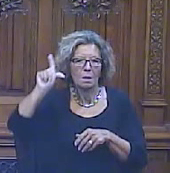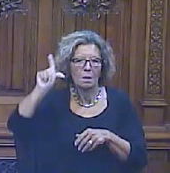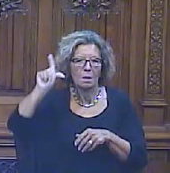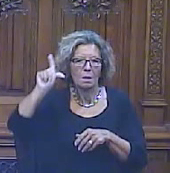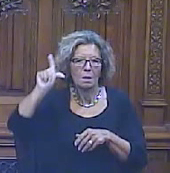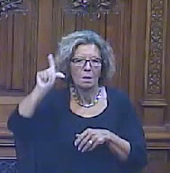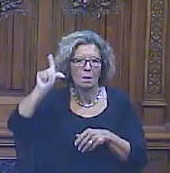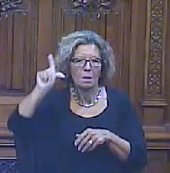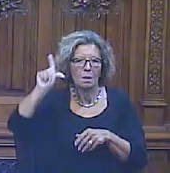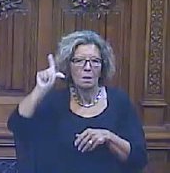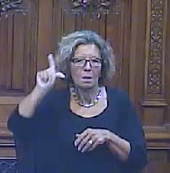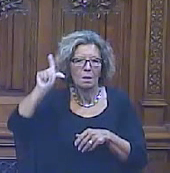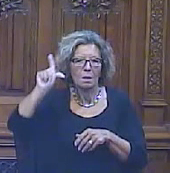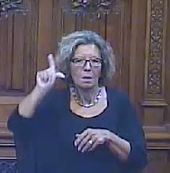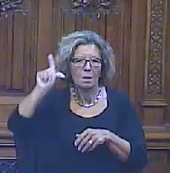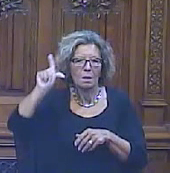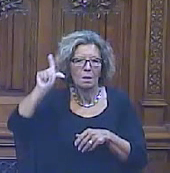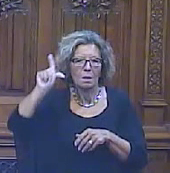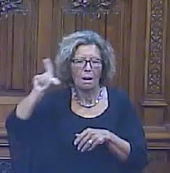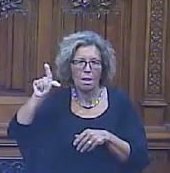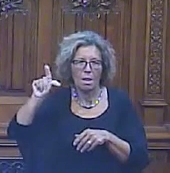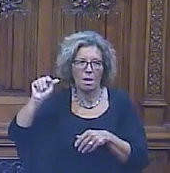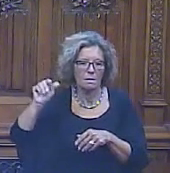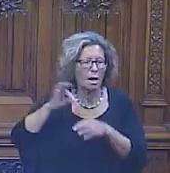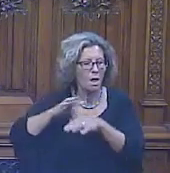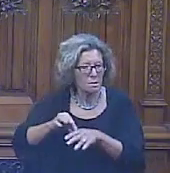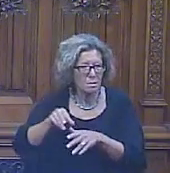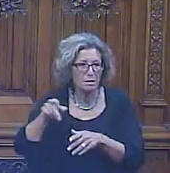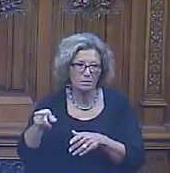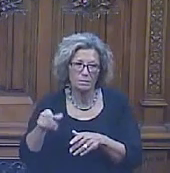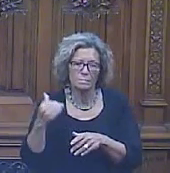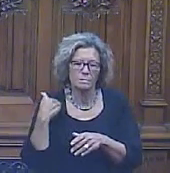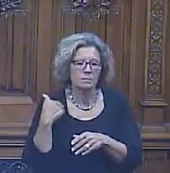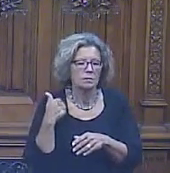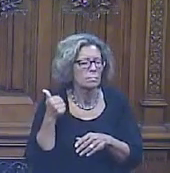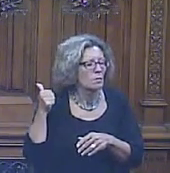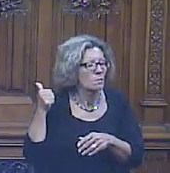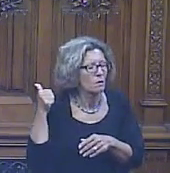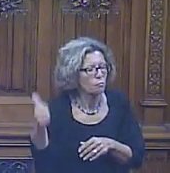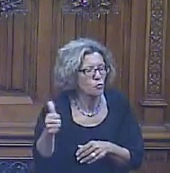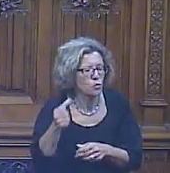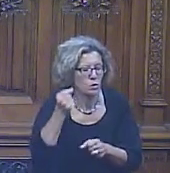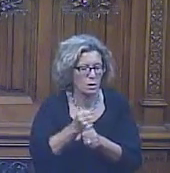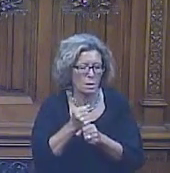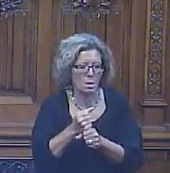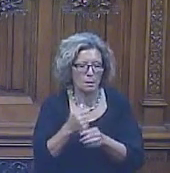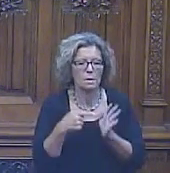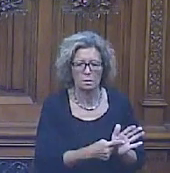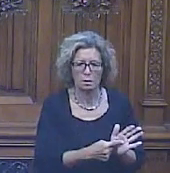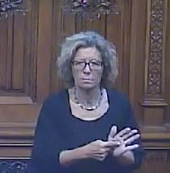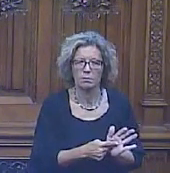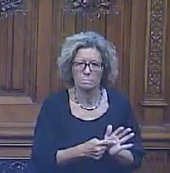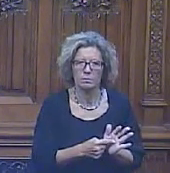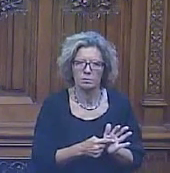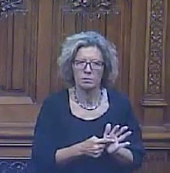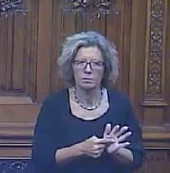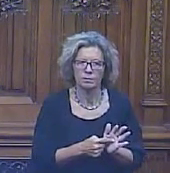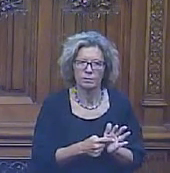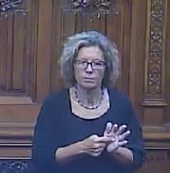Innenministerin Michi Leitner. Hier wird hervorragende Arbeit geleistet.